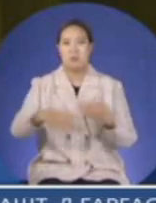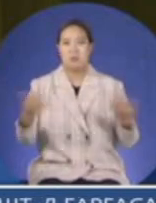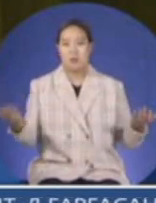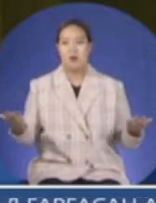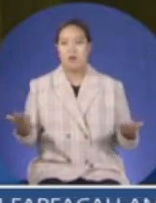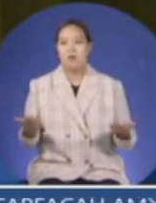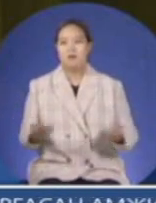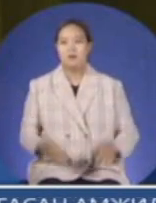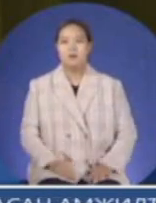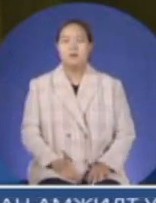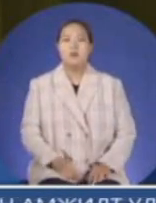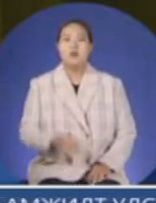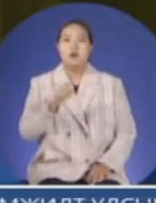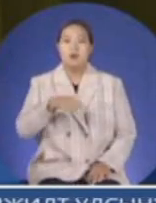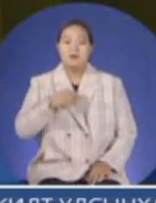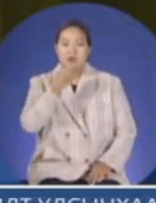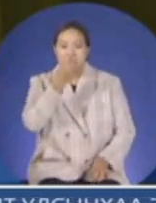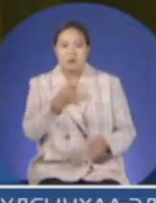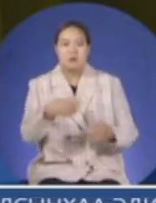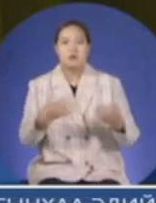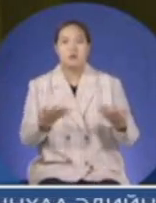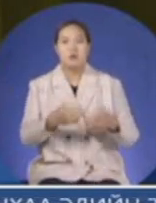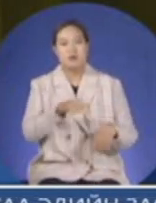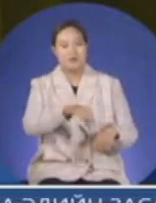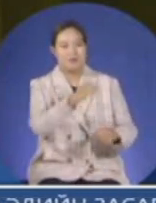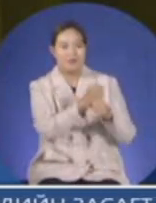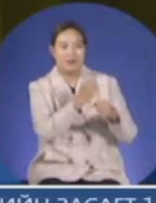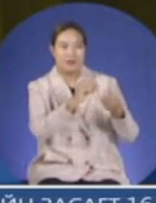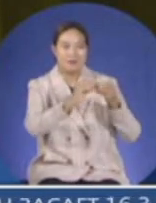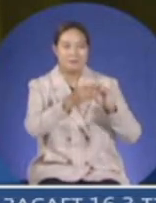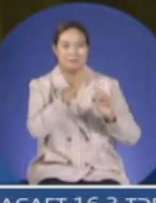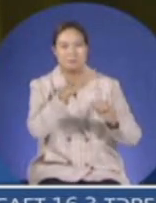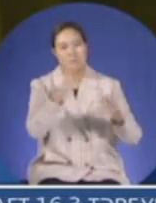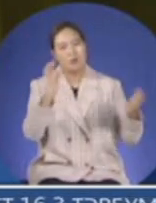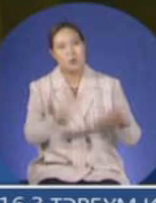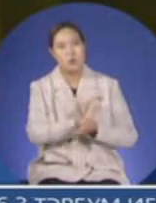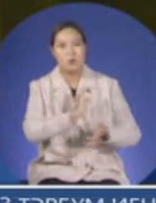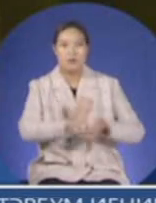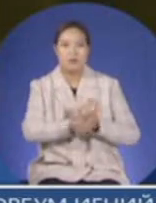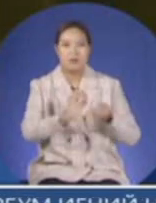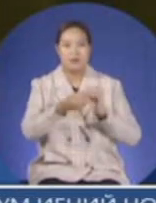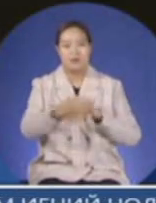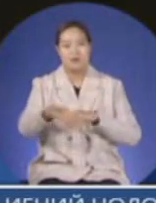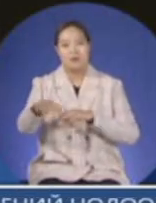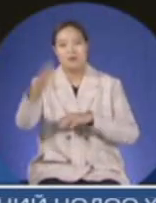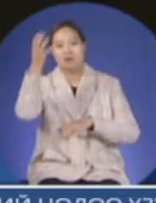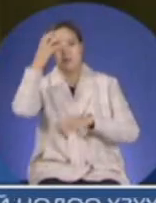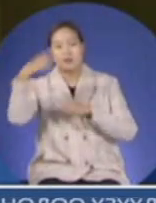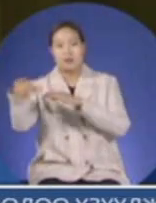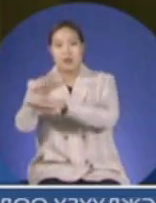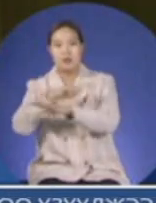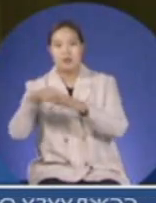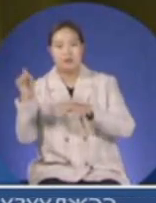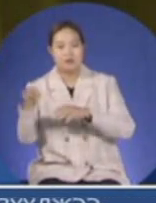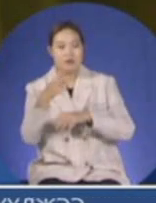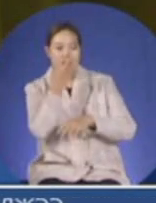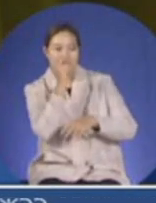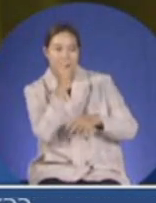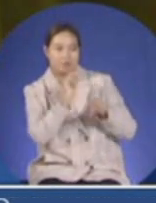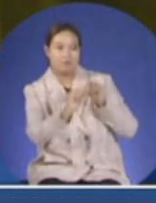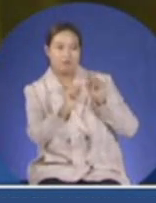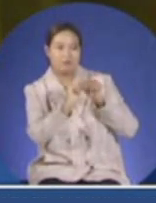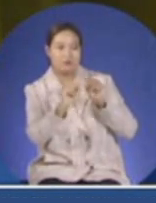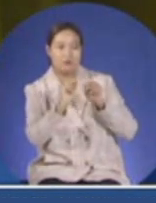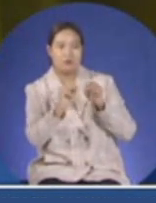Тэгэхээр би өнөөдөр юу хэлэх гэж байгааг хэдүүлээ энэ ажлаа эрчимжүүлье. За засгийн газрын зүгээс ямар мөрдөн шалгах ажил явуулж байгаа хүмүүст